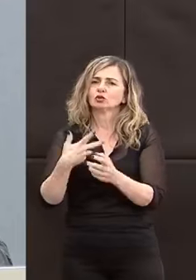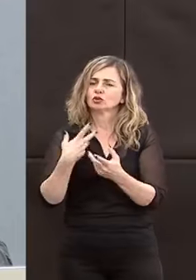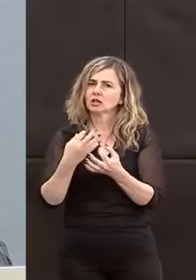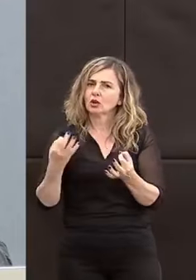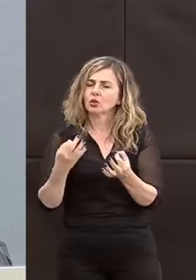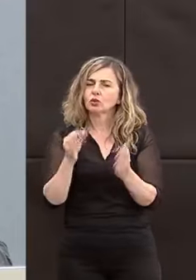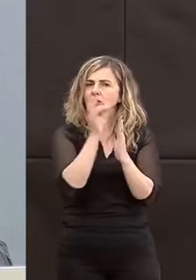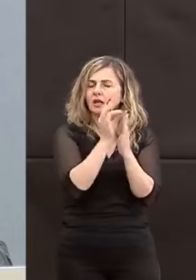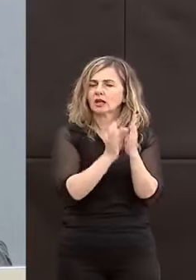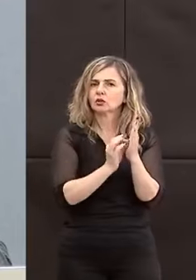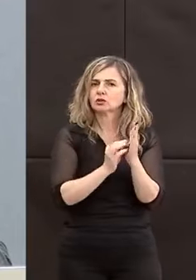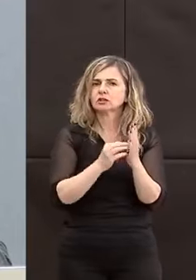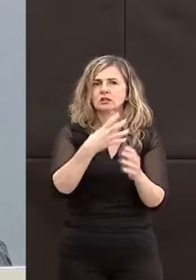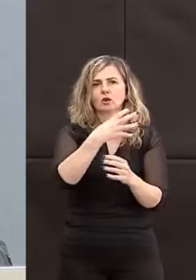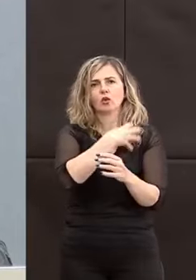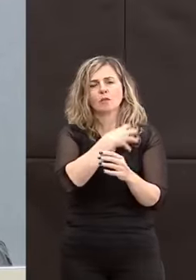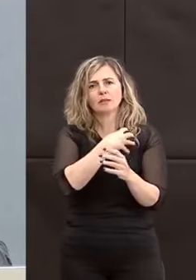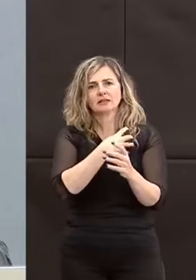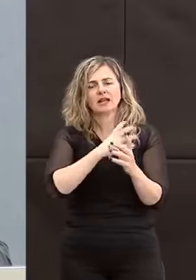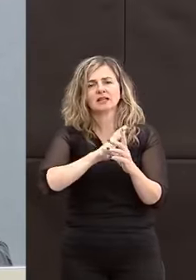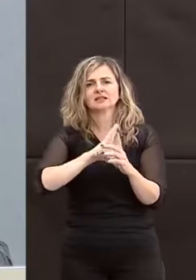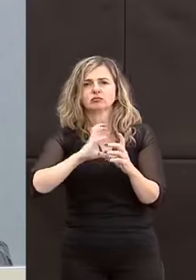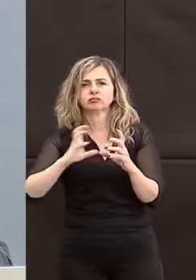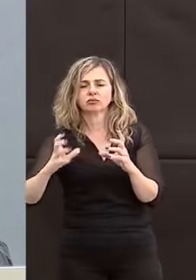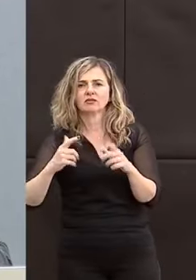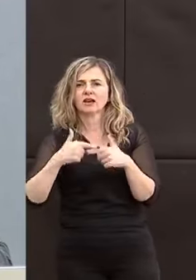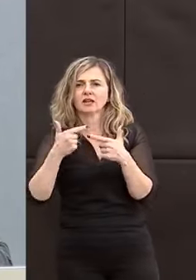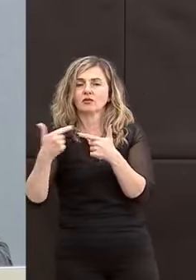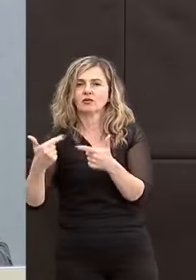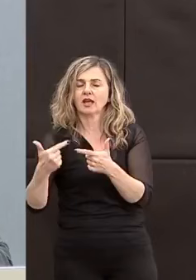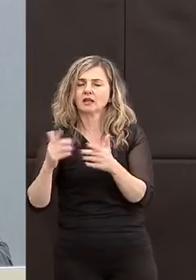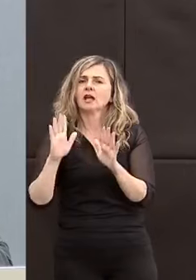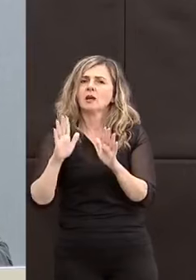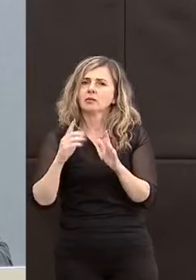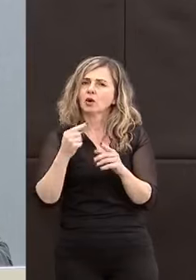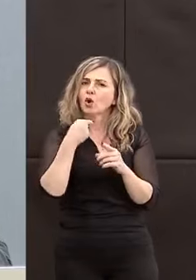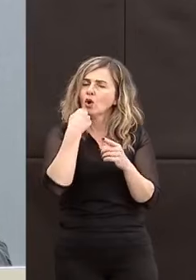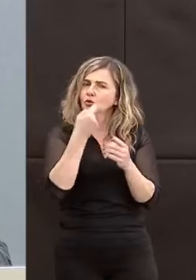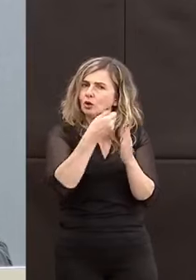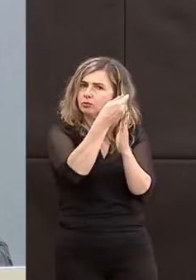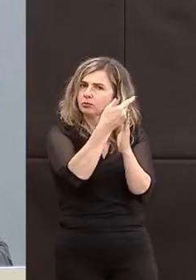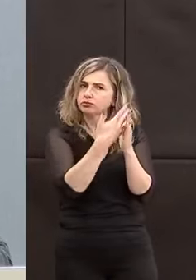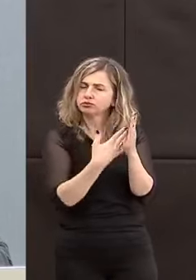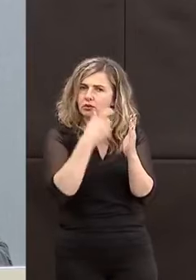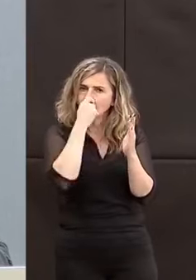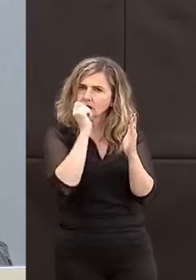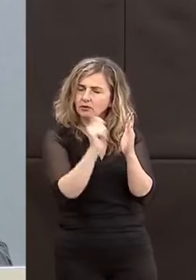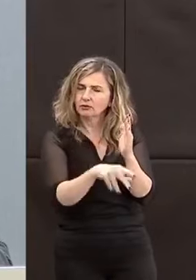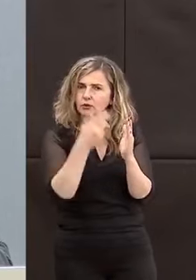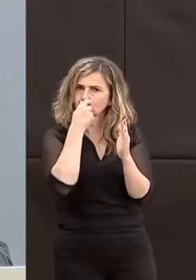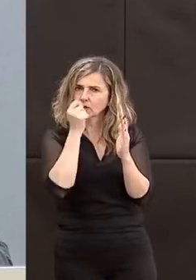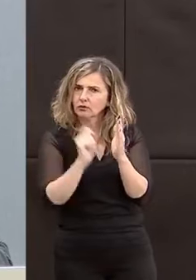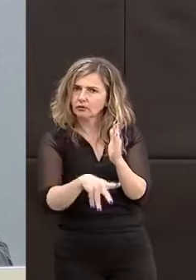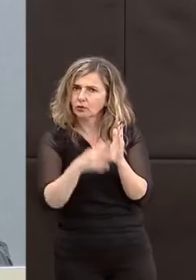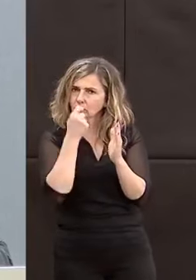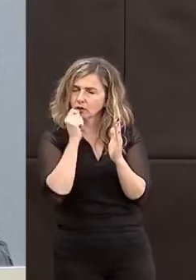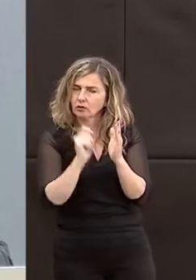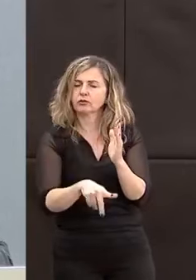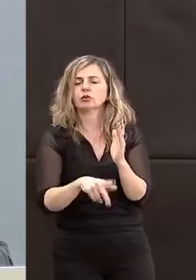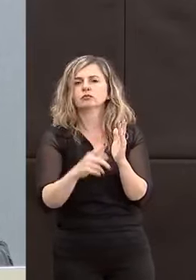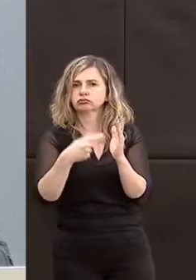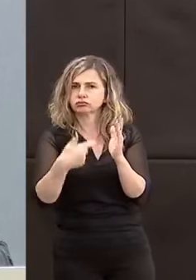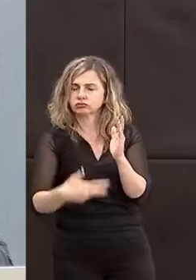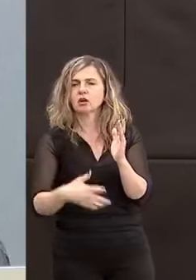competenze e le varie offerte dopo una serie però chiaramente di rifiuti si